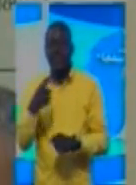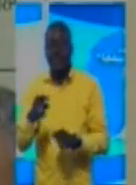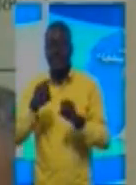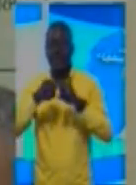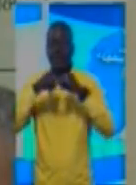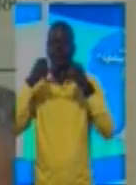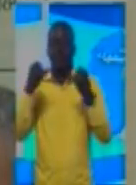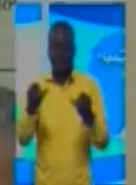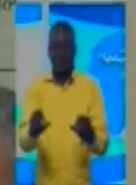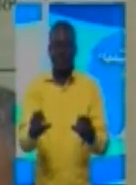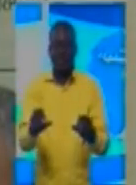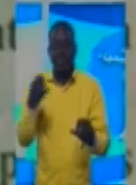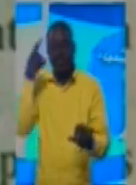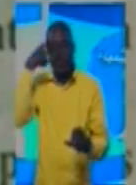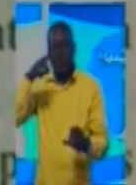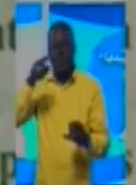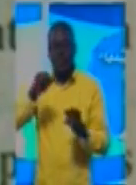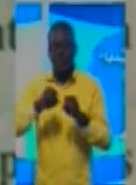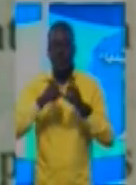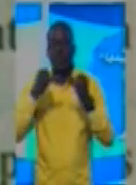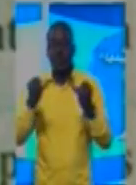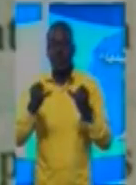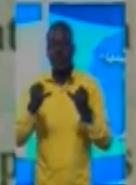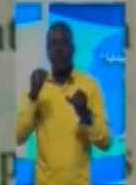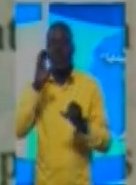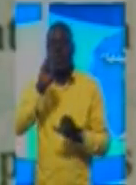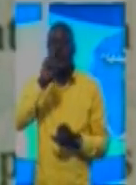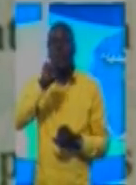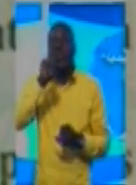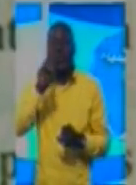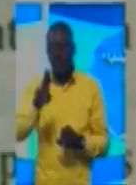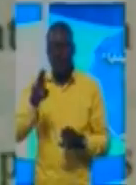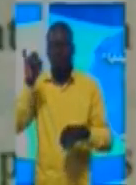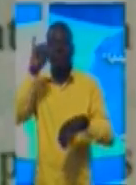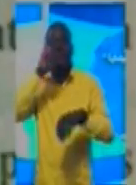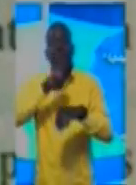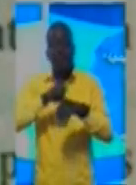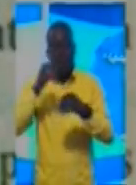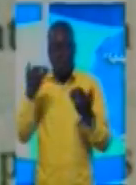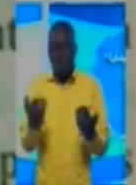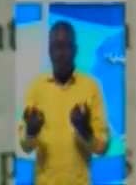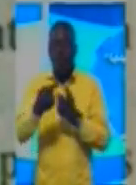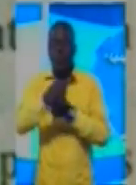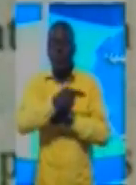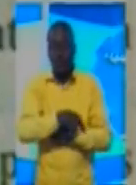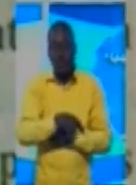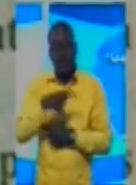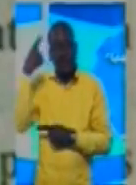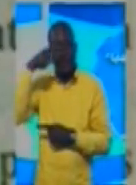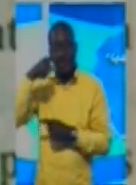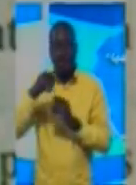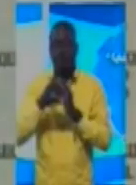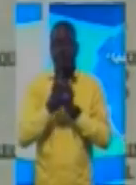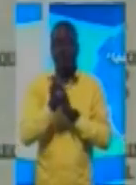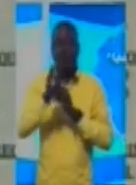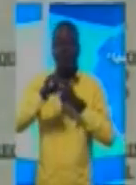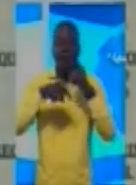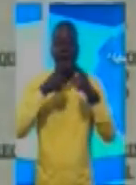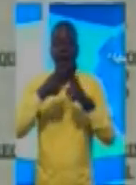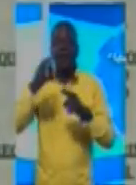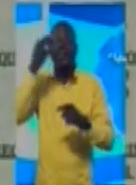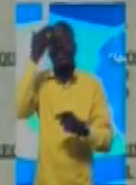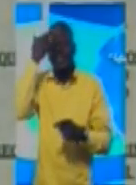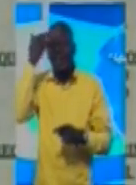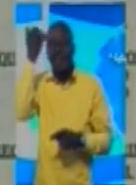Le Pays. Pour ce quotidien, la réforme de l'ONU s'impose aujourd'hui comme un impératif catégorique quand on sait que l'Afrique